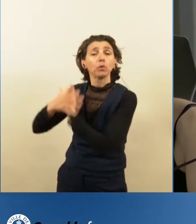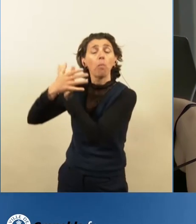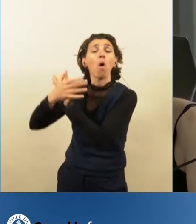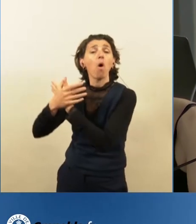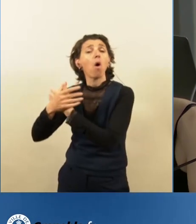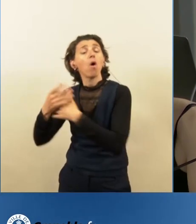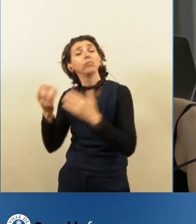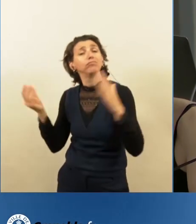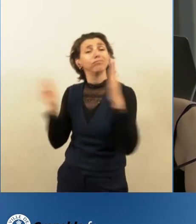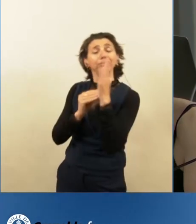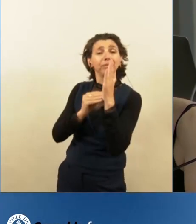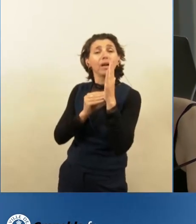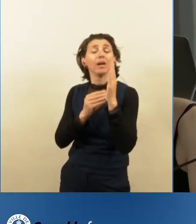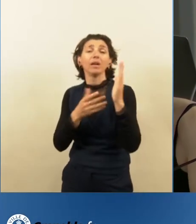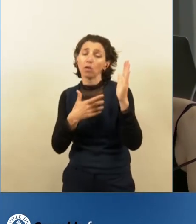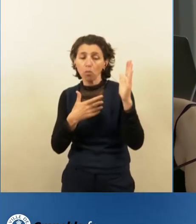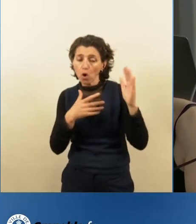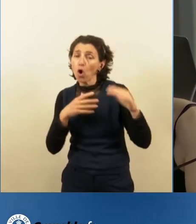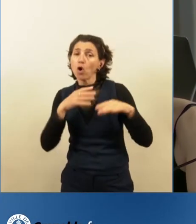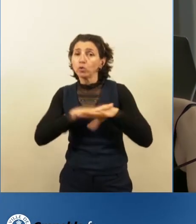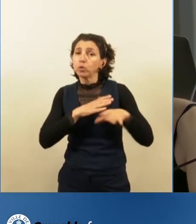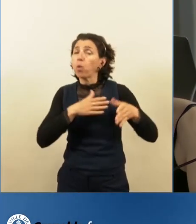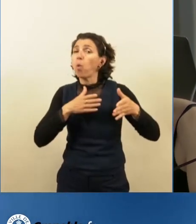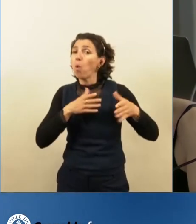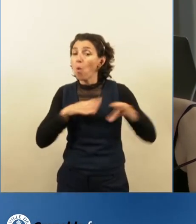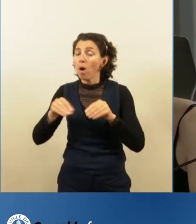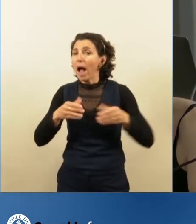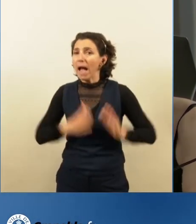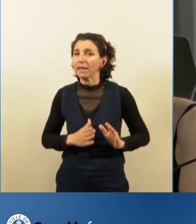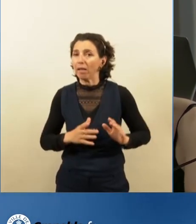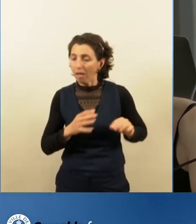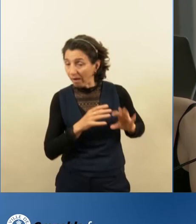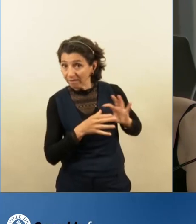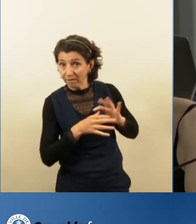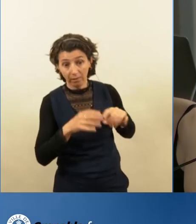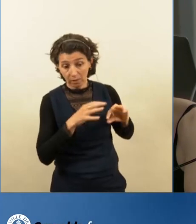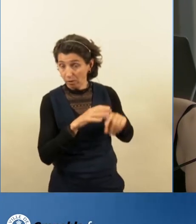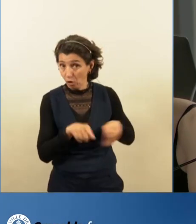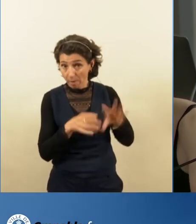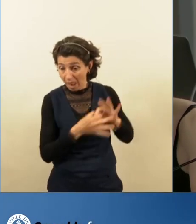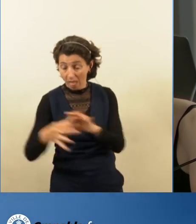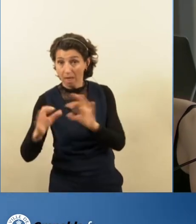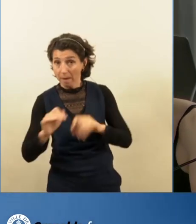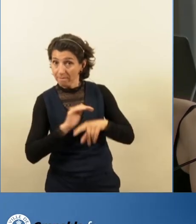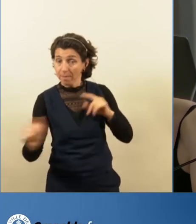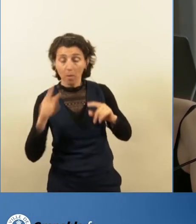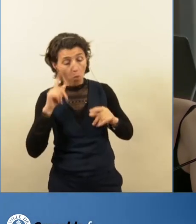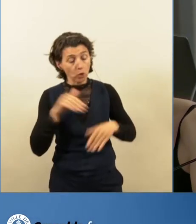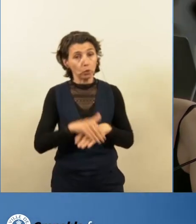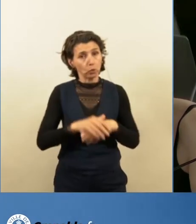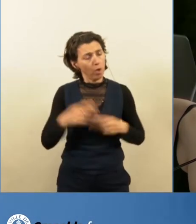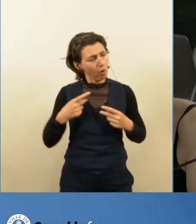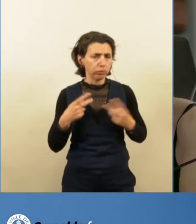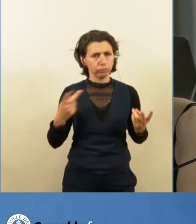puisque vous votez contre ce soir enfin vous exprimez une délibération contre cet arrêté et de la même façon